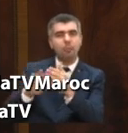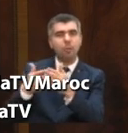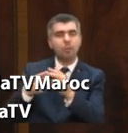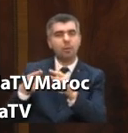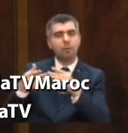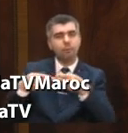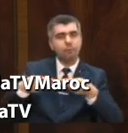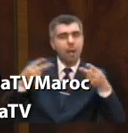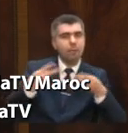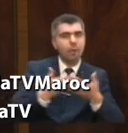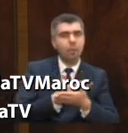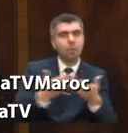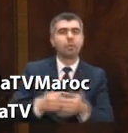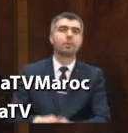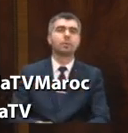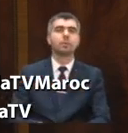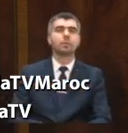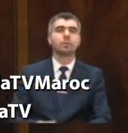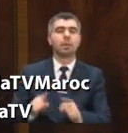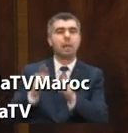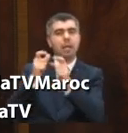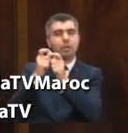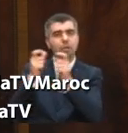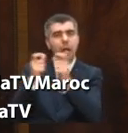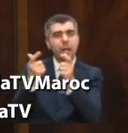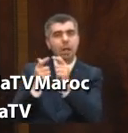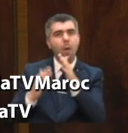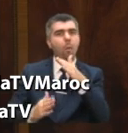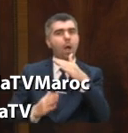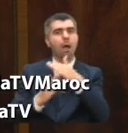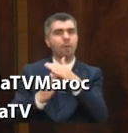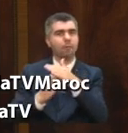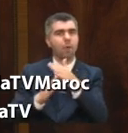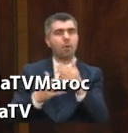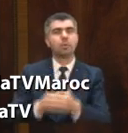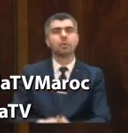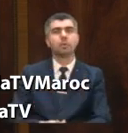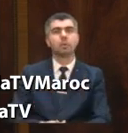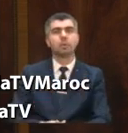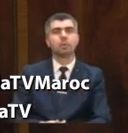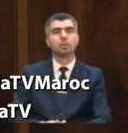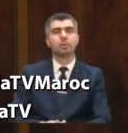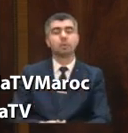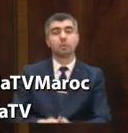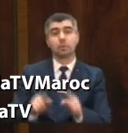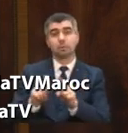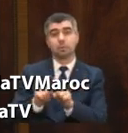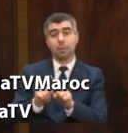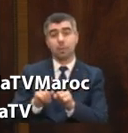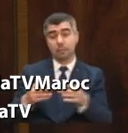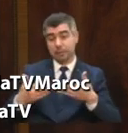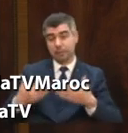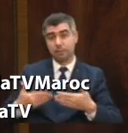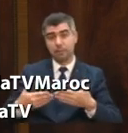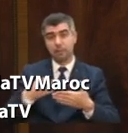بعض الأرقام التي سمعنا عن المقاولات المتوقفة، لأنه بالمناسبة المقاولات المتوقفة لا يمكن الحديث في هذه